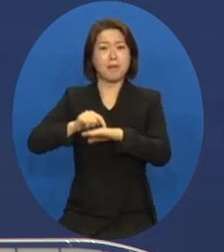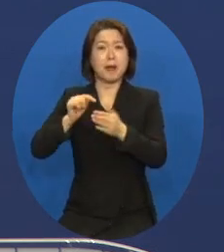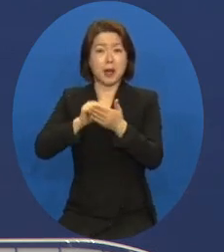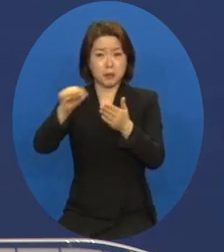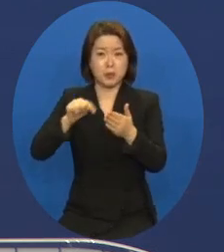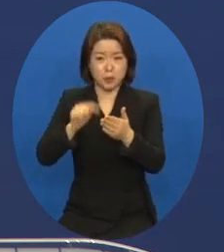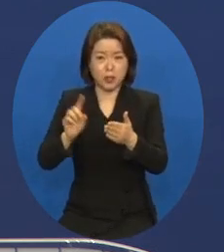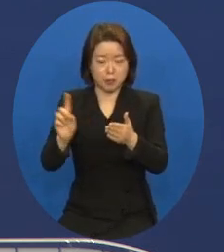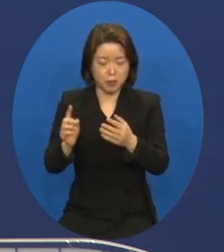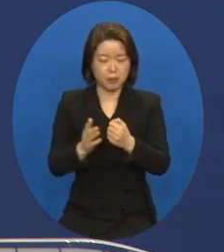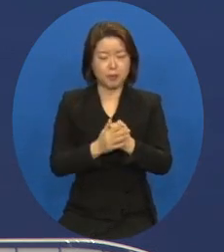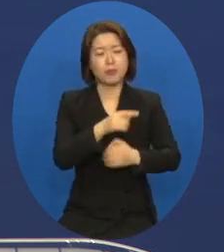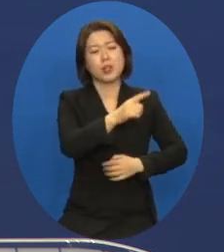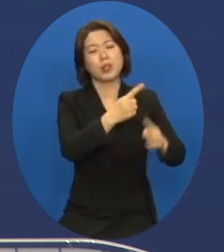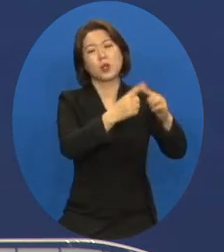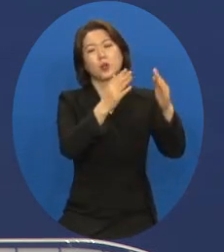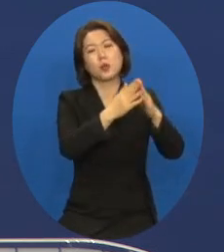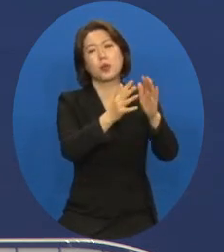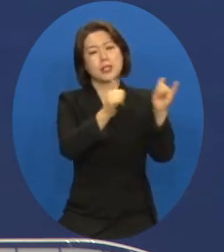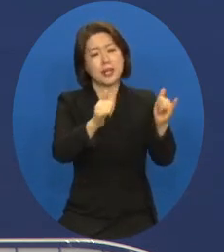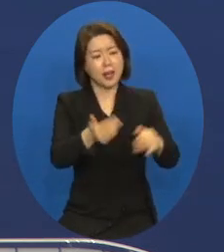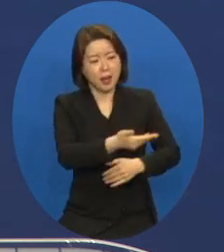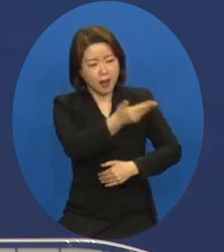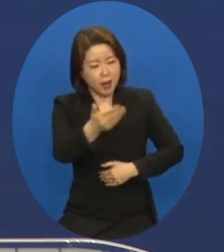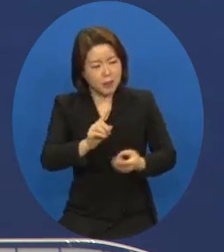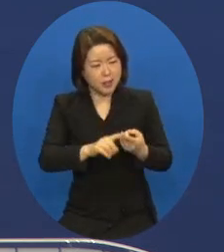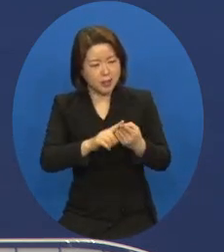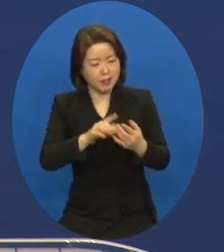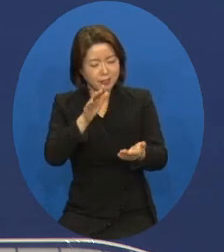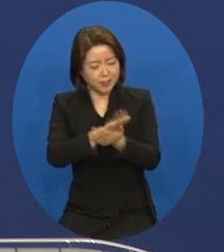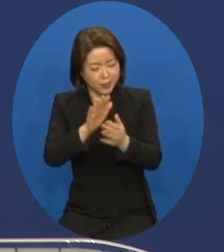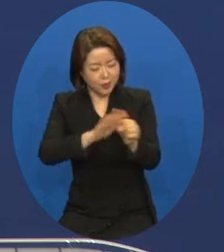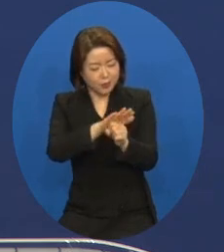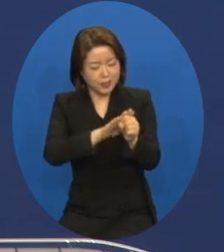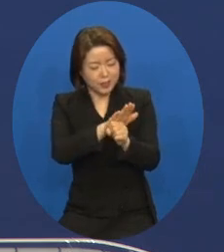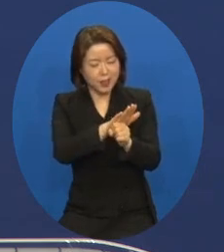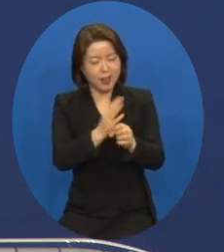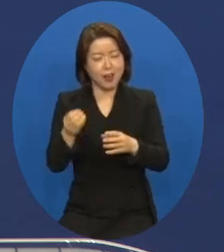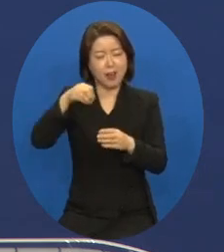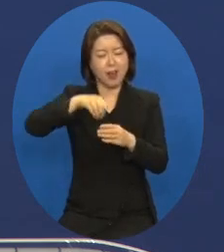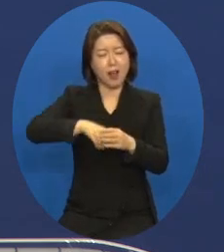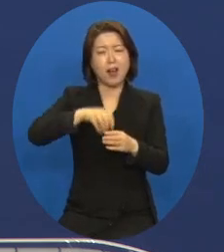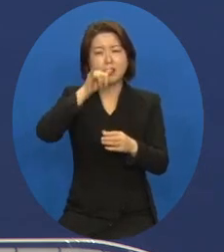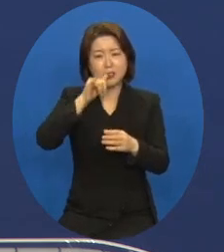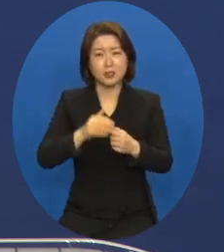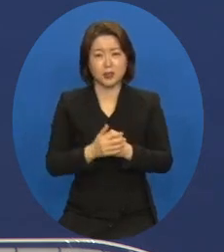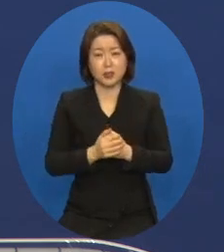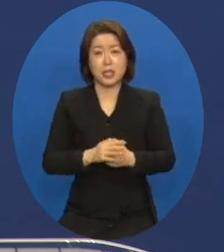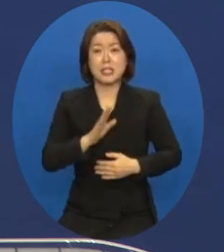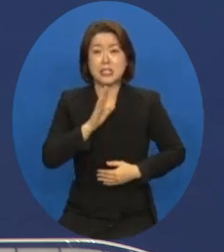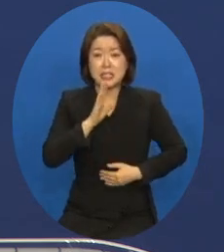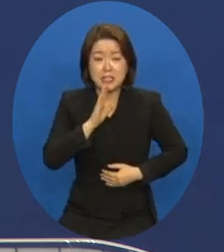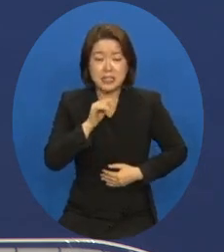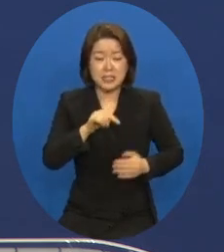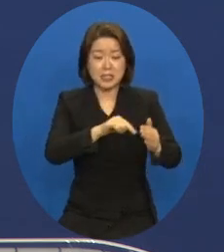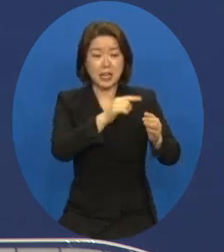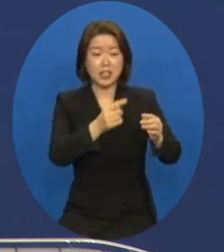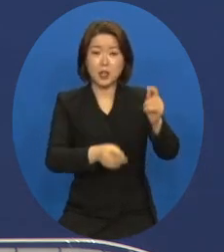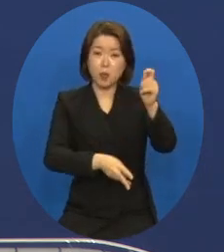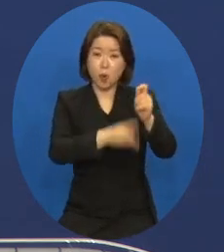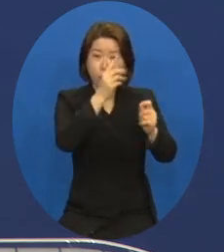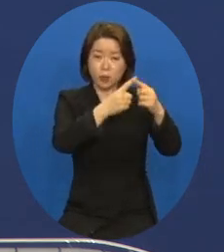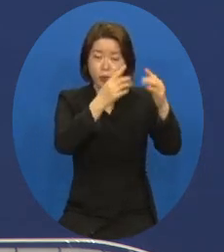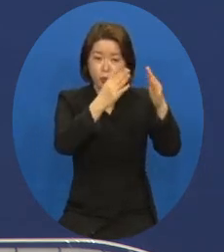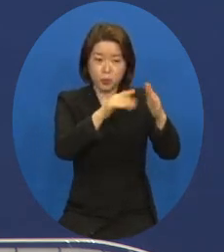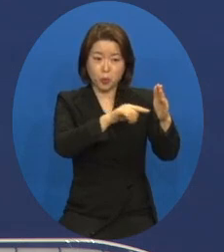고린도 교회 교인을 향한 뜨거운 사랑이 있었습니다 정말 고린도교회 교인들이 바른 믿음으로